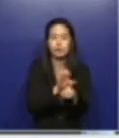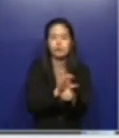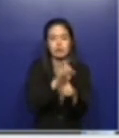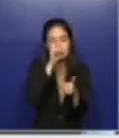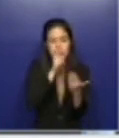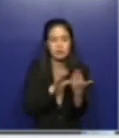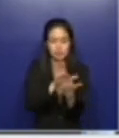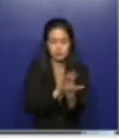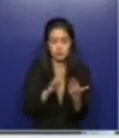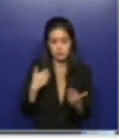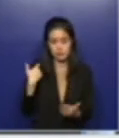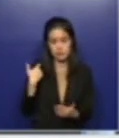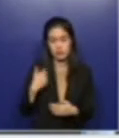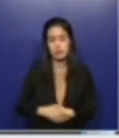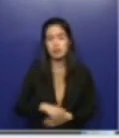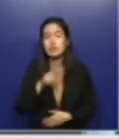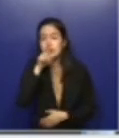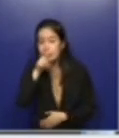ท่านประธานรู้จัก TikTok ไหมฮะ